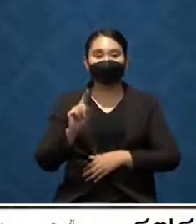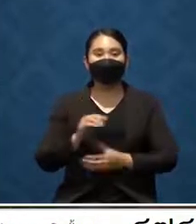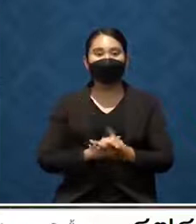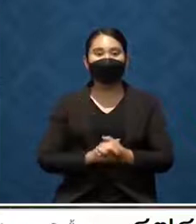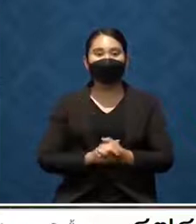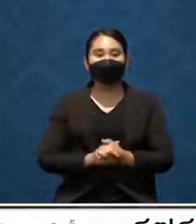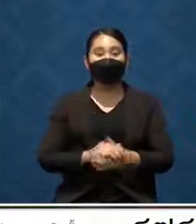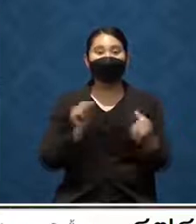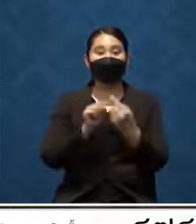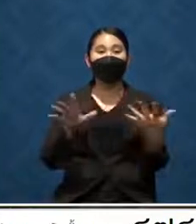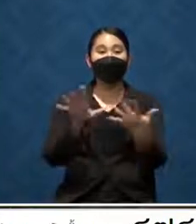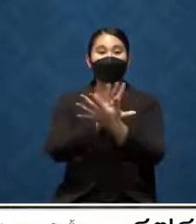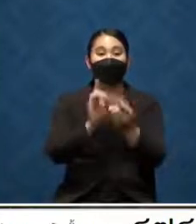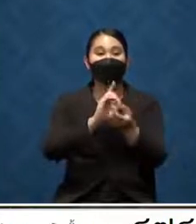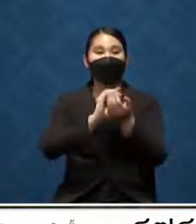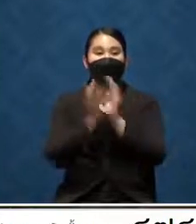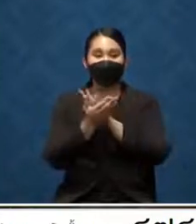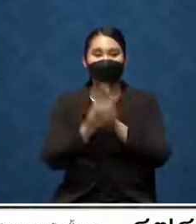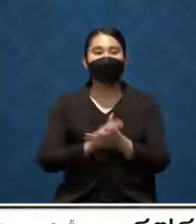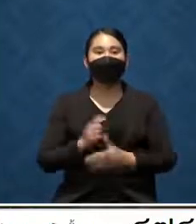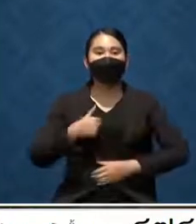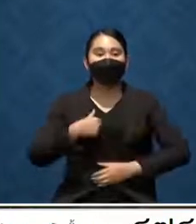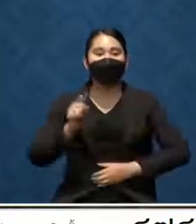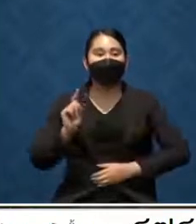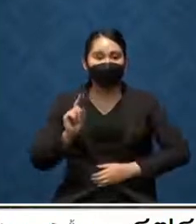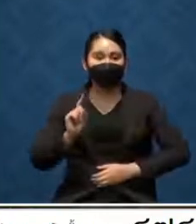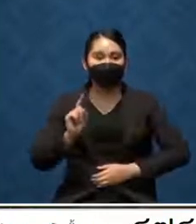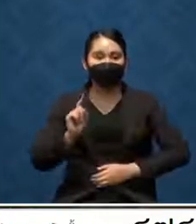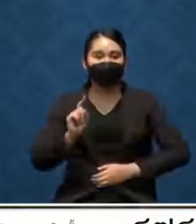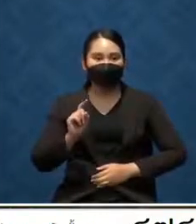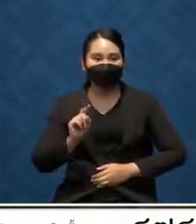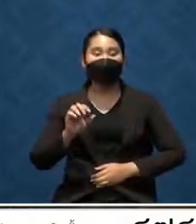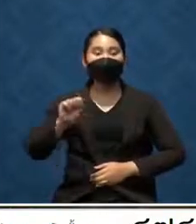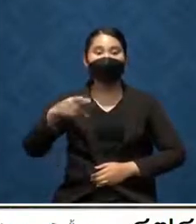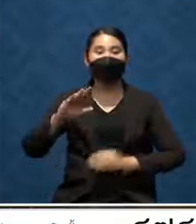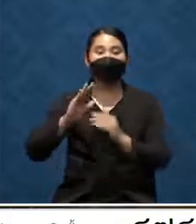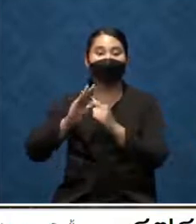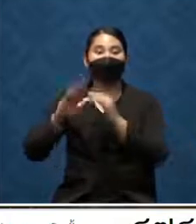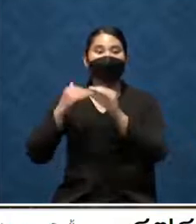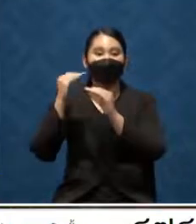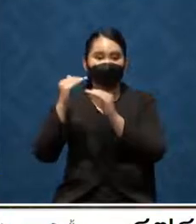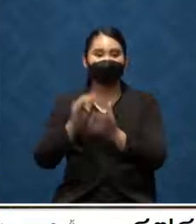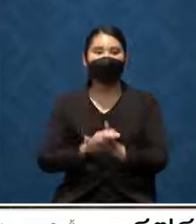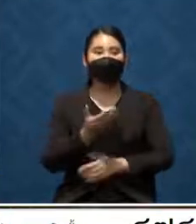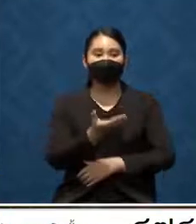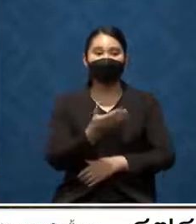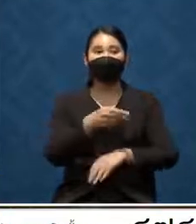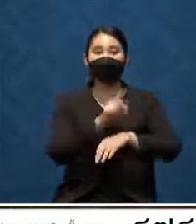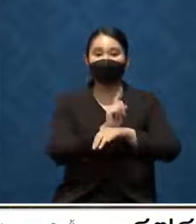ข้นยมแลวัฒนาธรมดิ้นอยากจะขออนาญาตให้ทางสภาพัศแล้วก็ทางทประทานนี้นะคะ